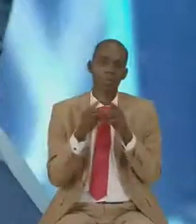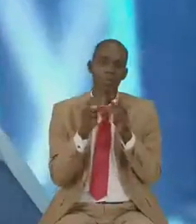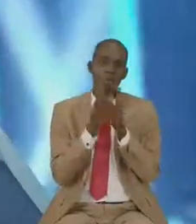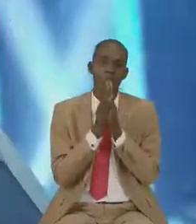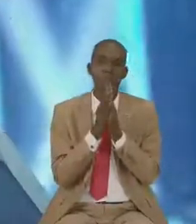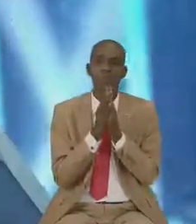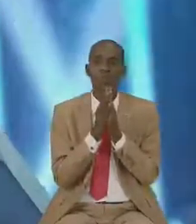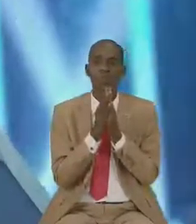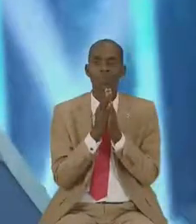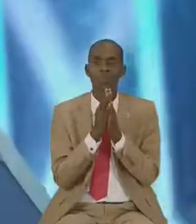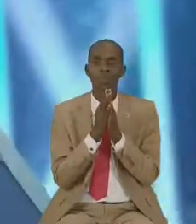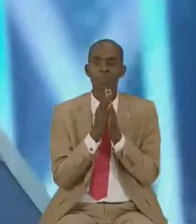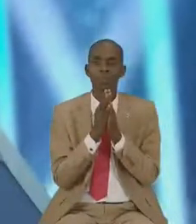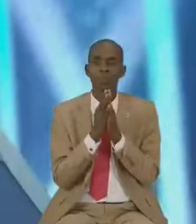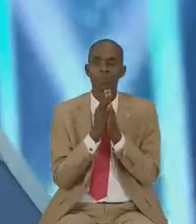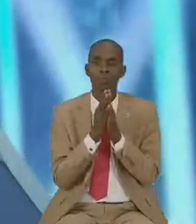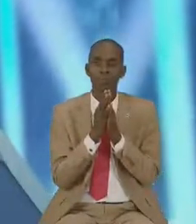Présentez vos problèmes au Seigneur.